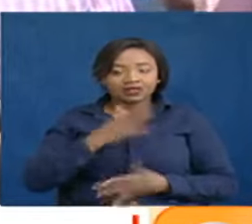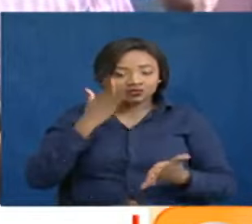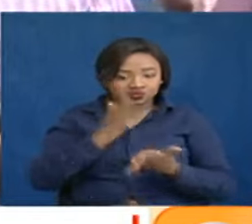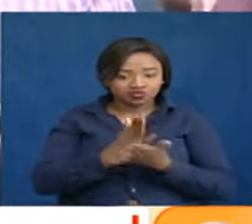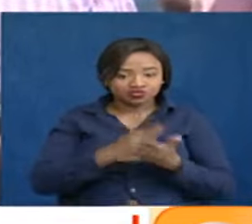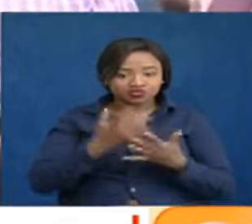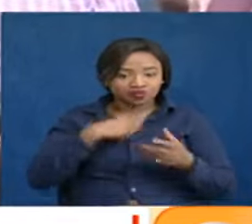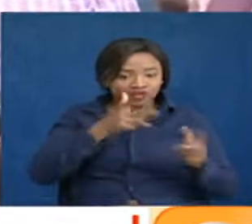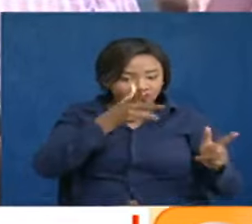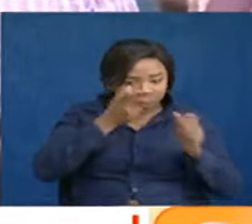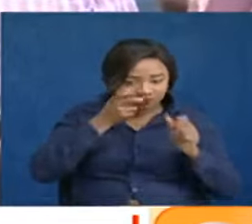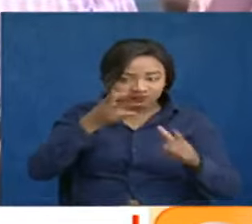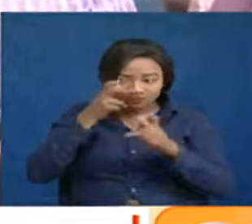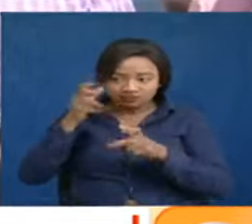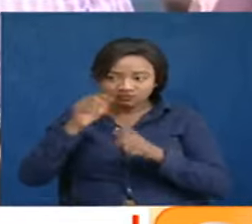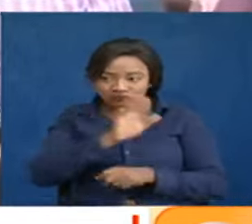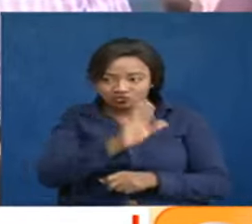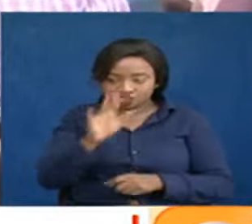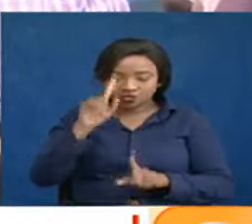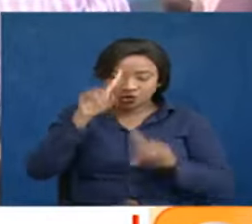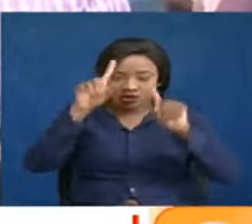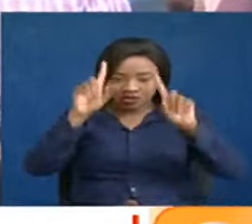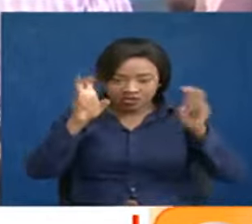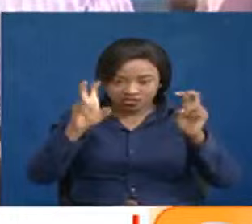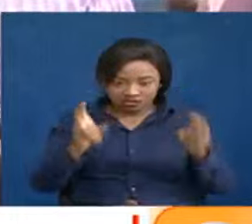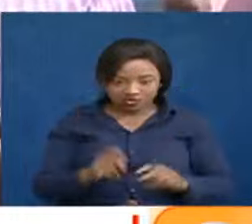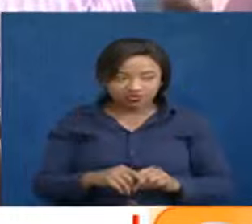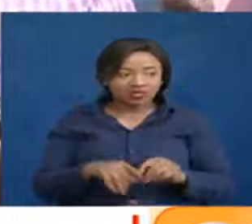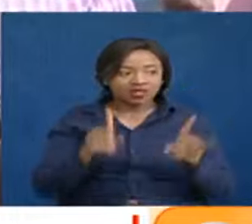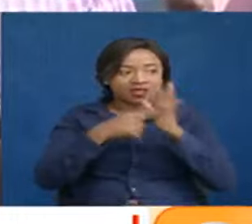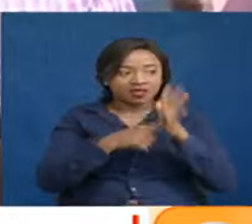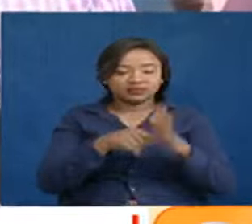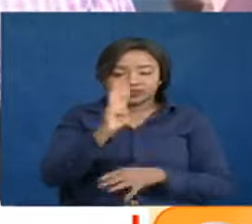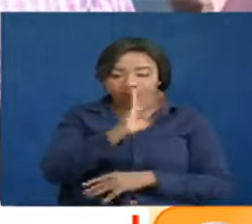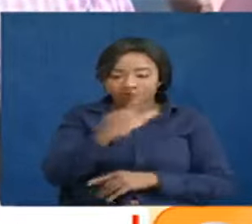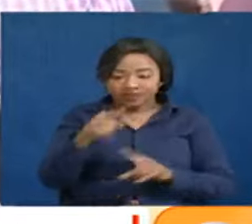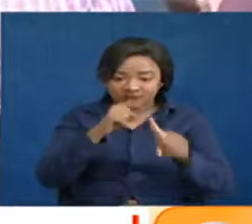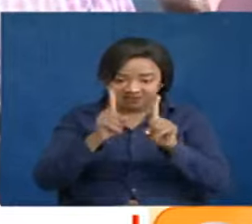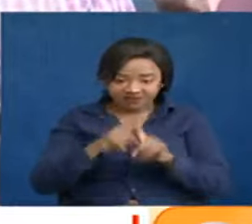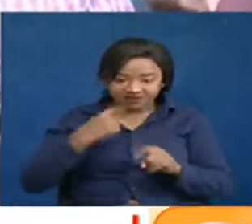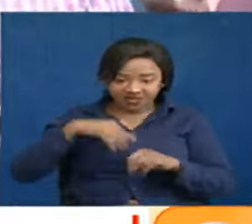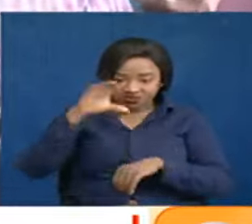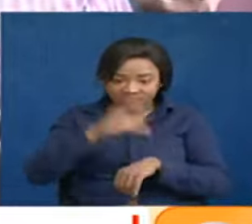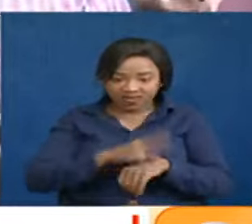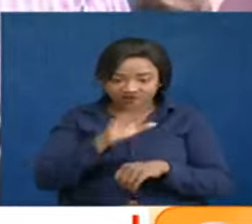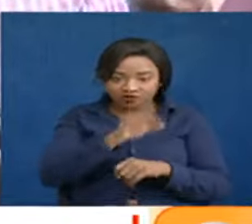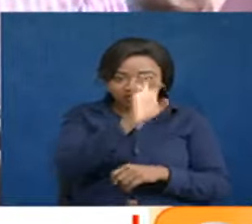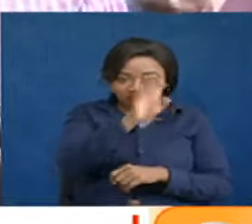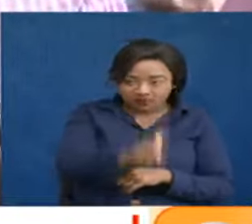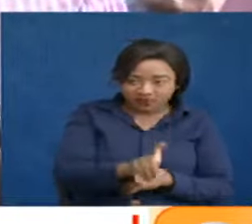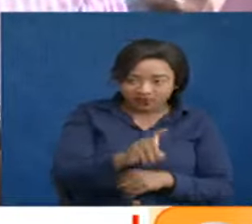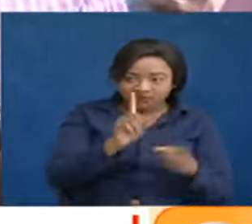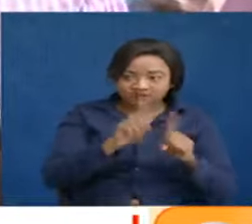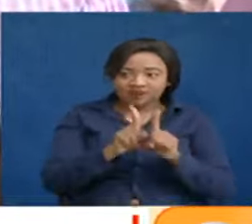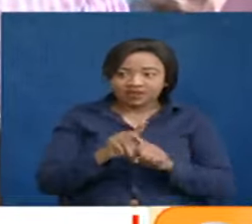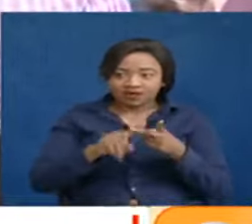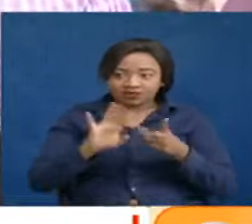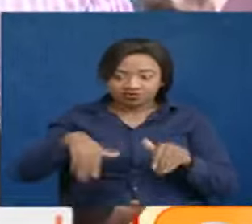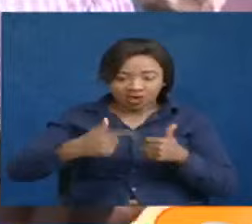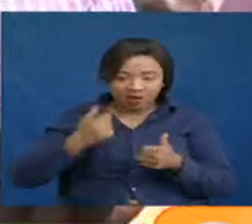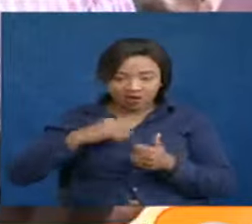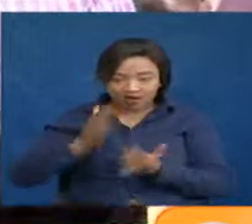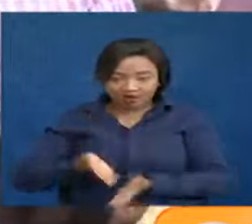maswala. Ukiangalia kama maswala, bills ambazo zimekuja kama hiyo, vile ilikuja kutoka kwa executive na vile ambavyo sisi tuliweza kuiposesa katika